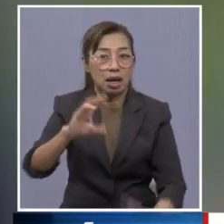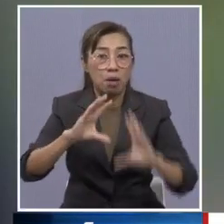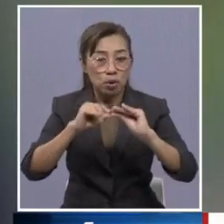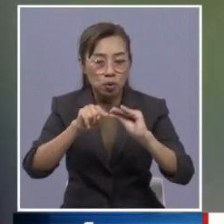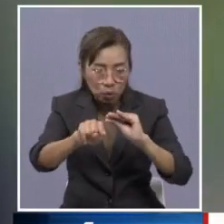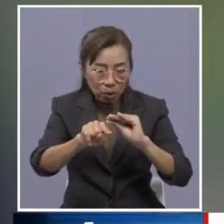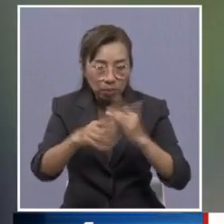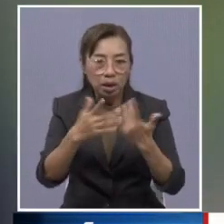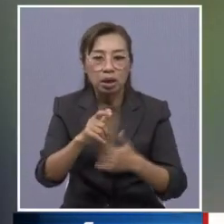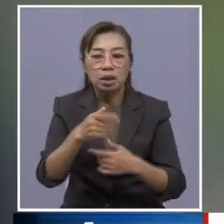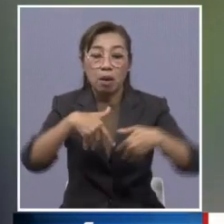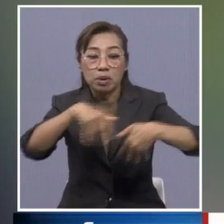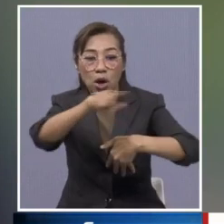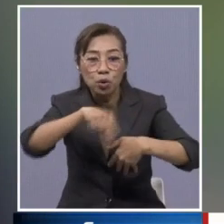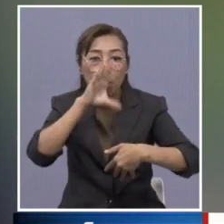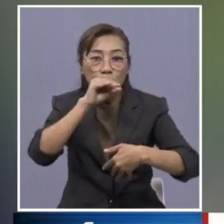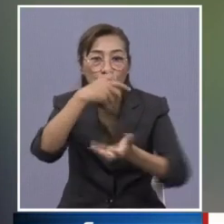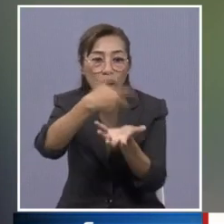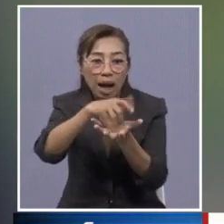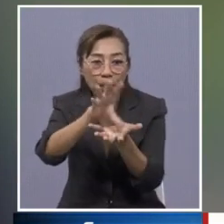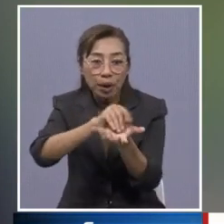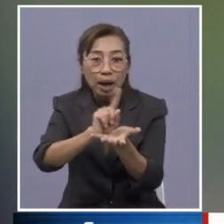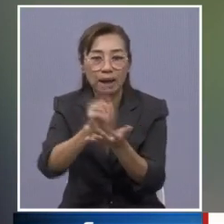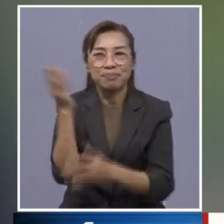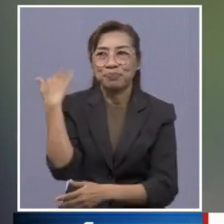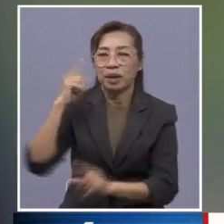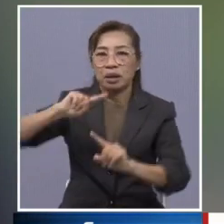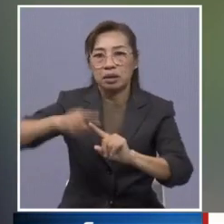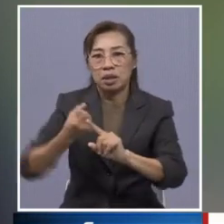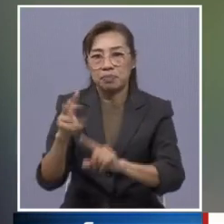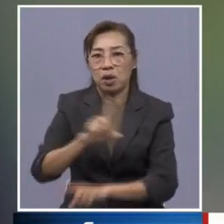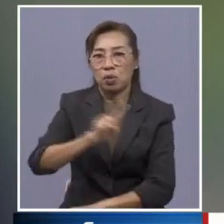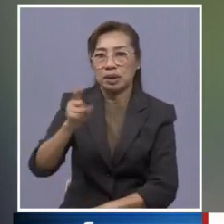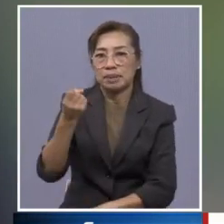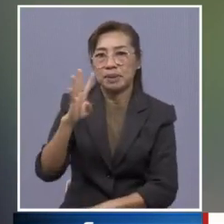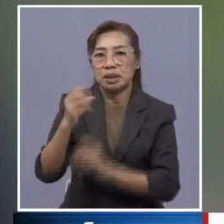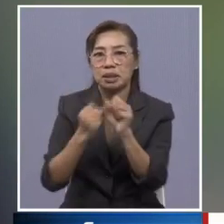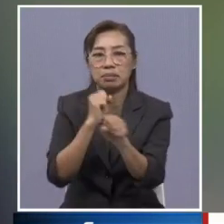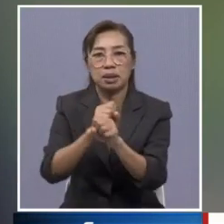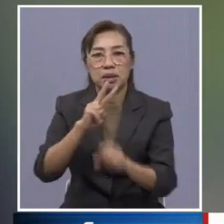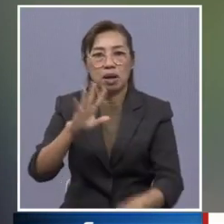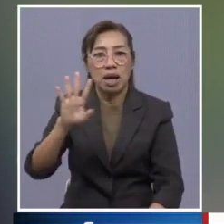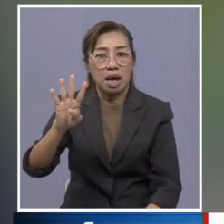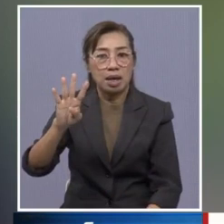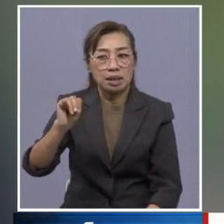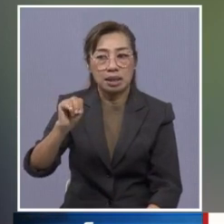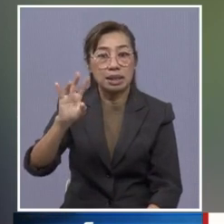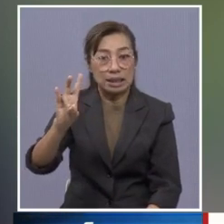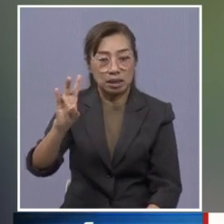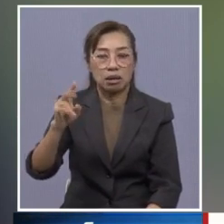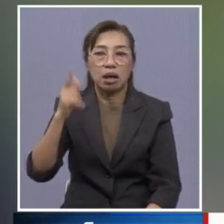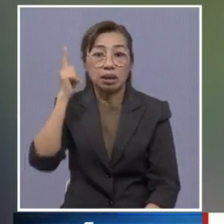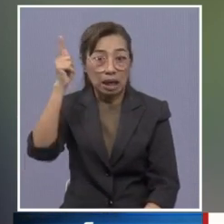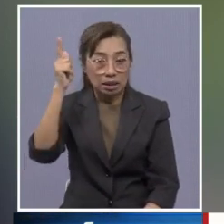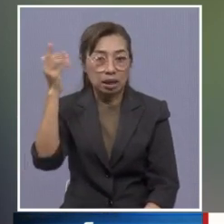ลงเอาไว้หรือพูดเอาไว้กับประชาชนเนี่ยน่าสนใจคือวันนั้นเนี่ยคือวันที่ 14ธันวาคมปี 4 47ตัวผมเองได้ไป